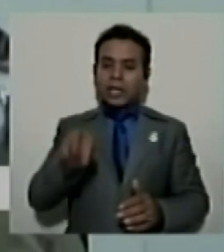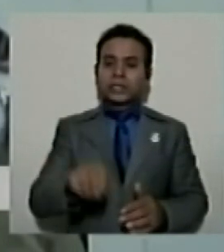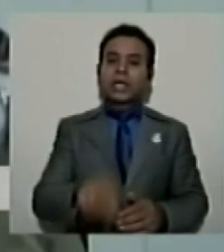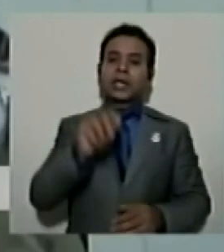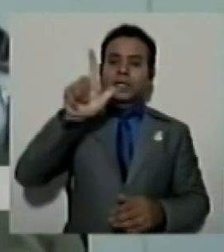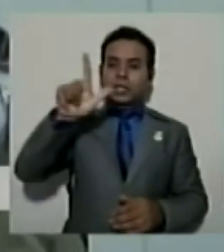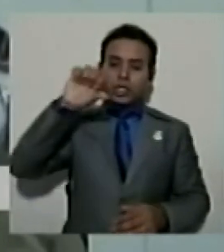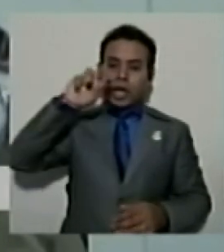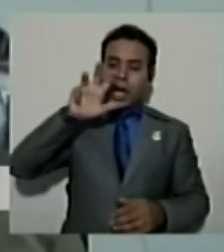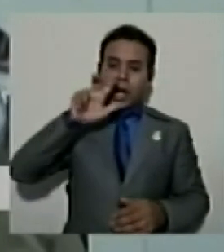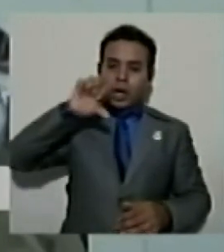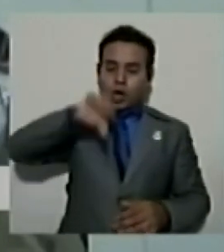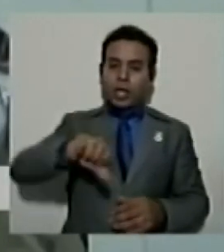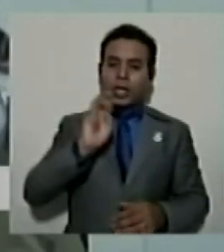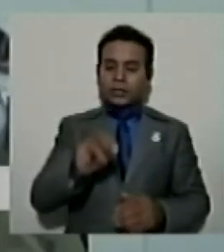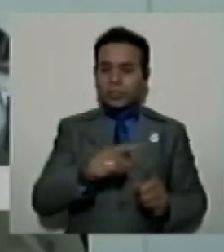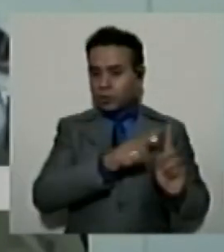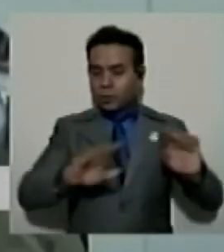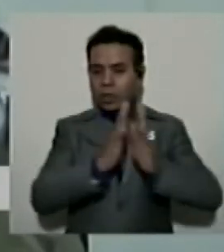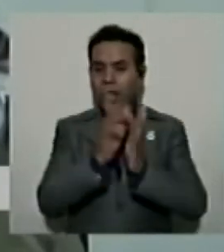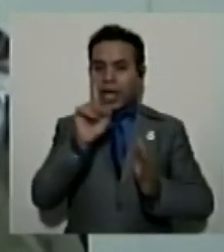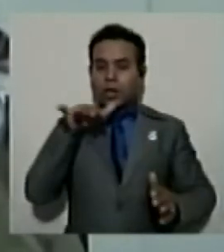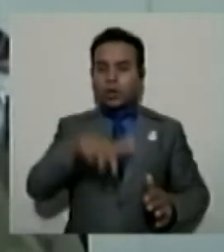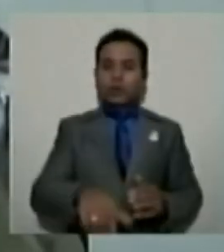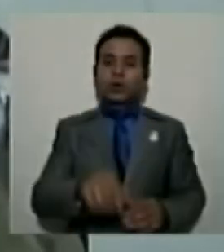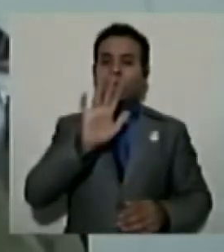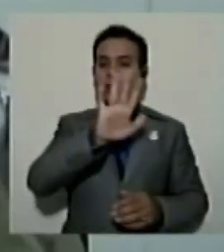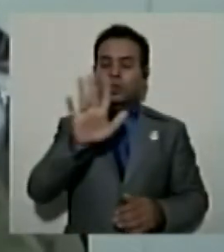155224 জন। কোয়ারেন্টাইন থেকে ছাড় পেয়েছেন গত 24 ঘন্টায়